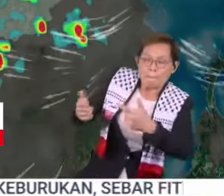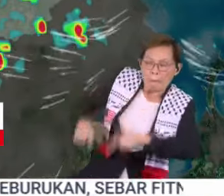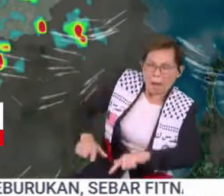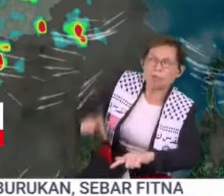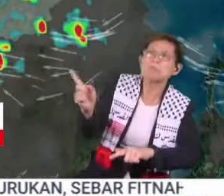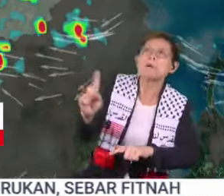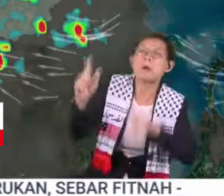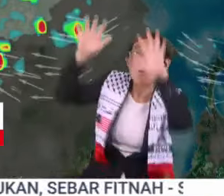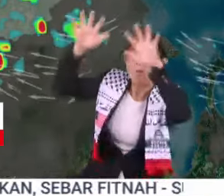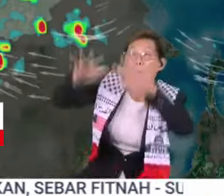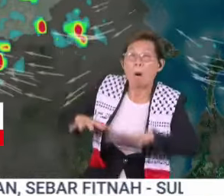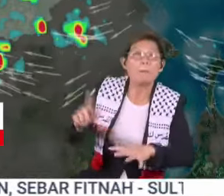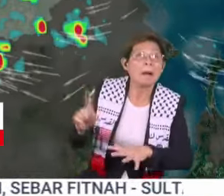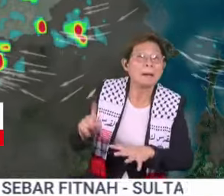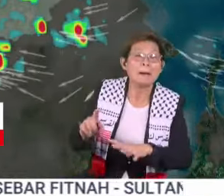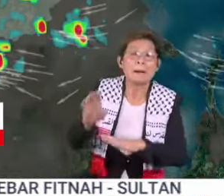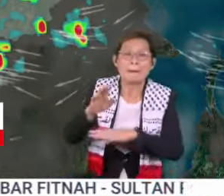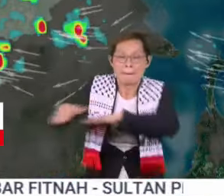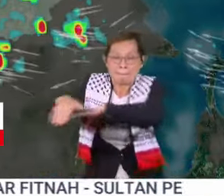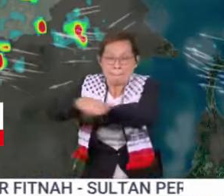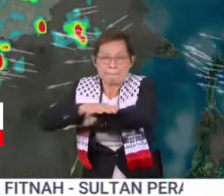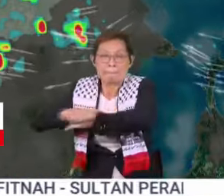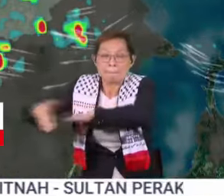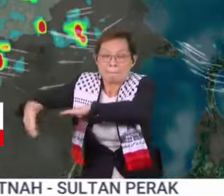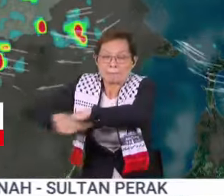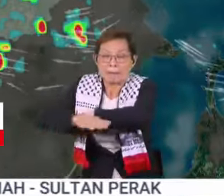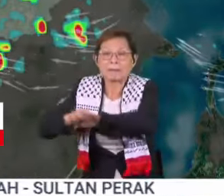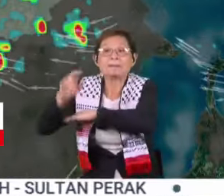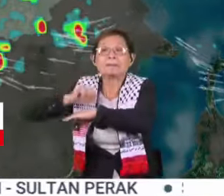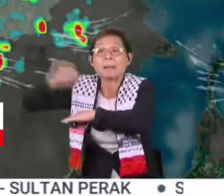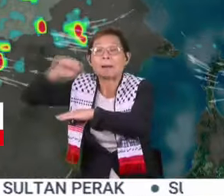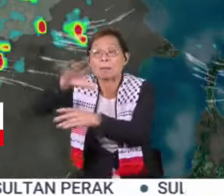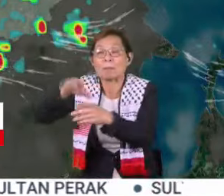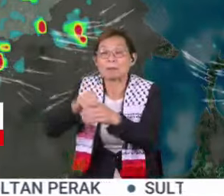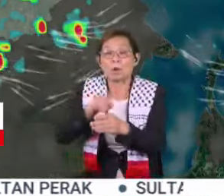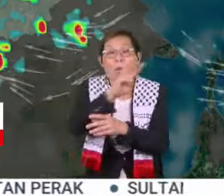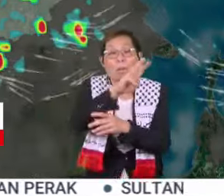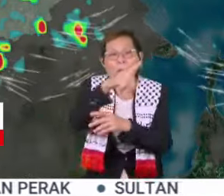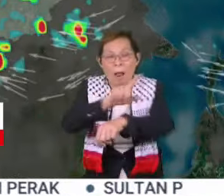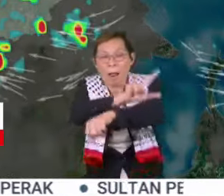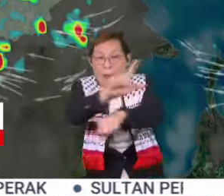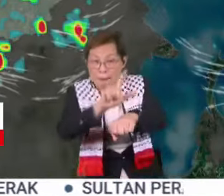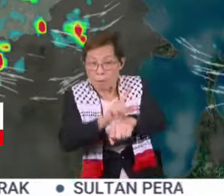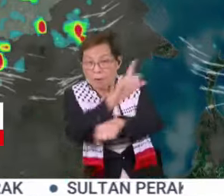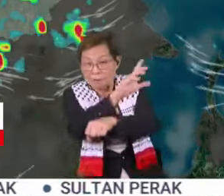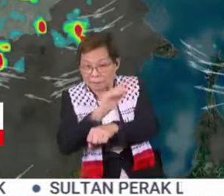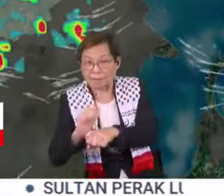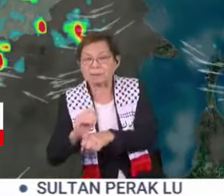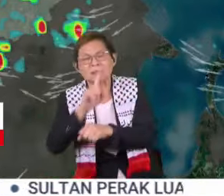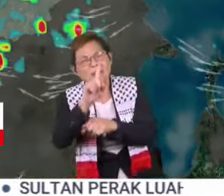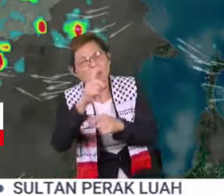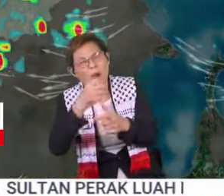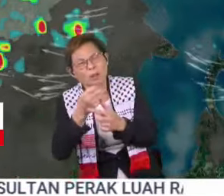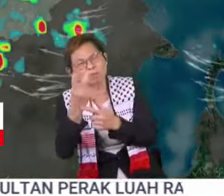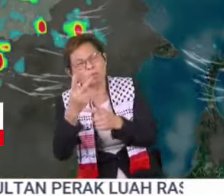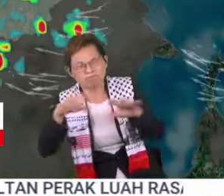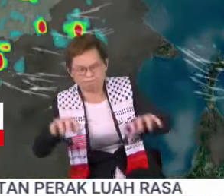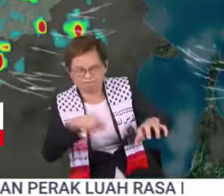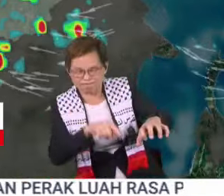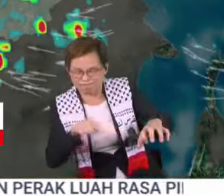di bahagian pantai barat negeri Sabah termasuk di wilayah Persekutuan Labuan dan juga di satu dua